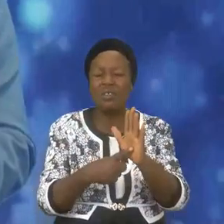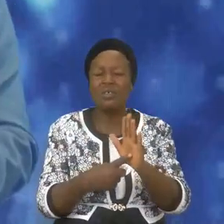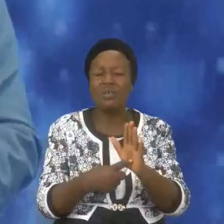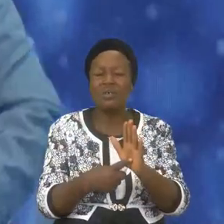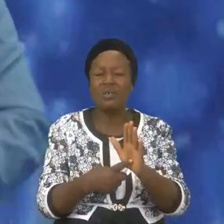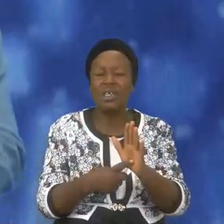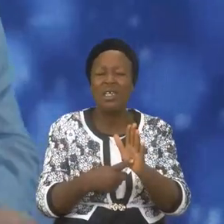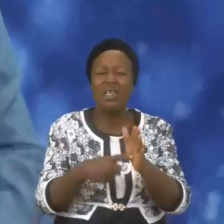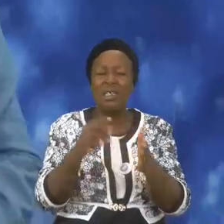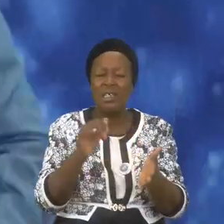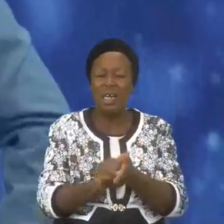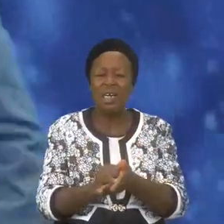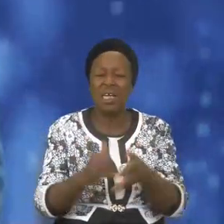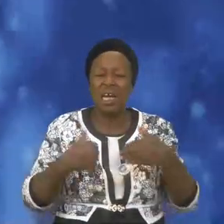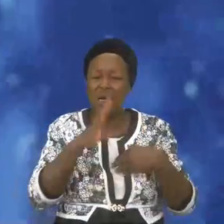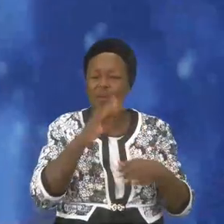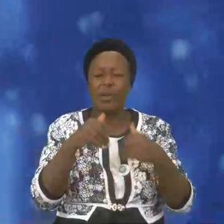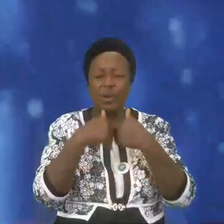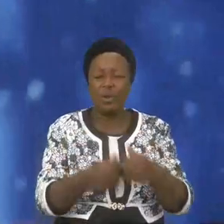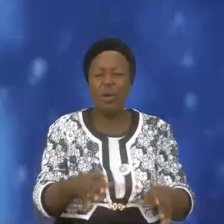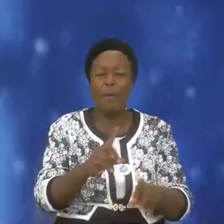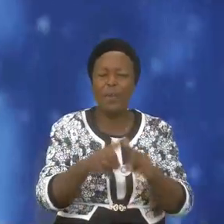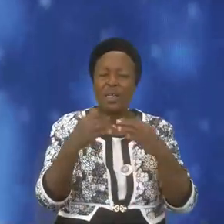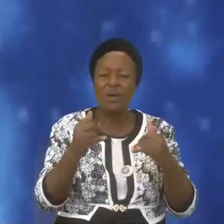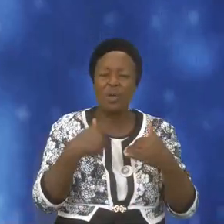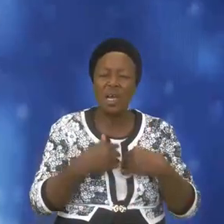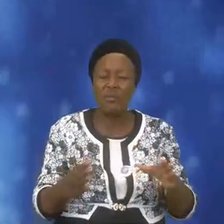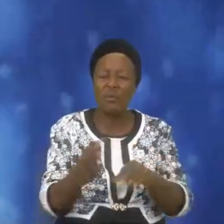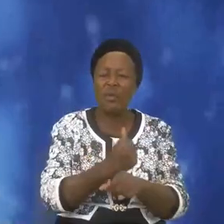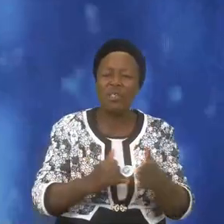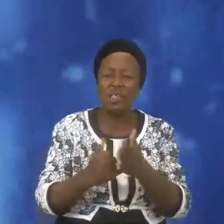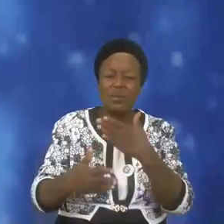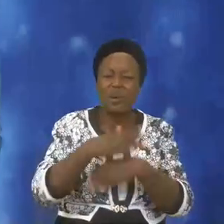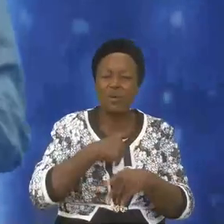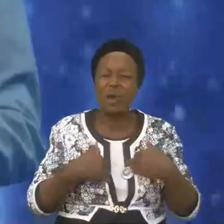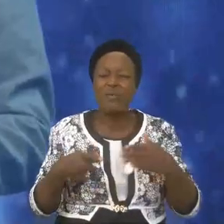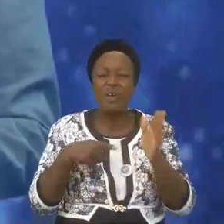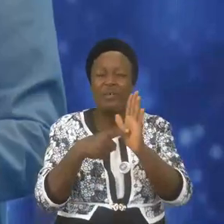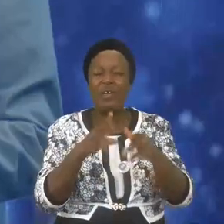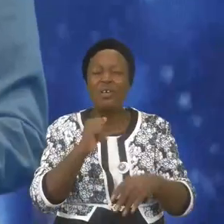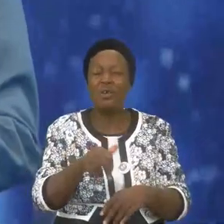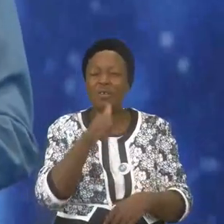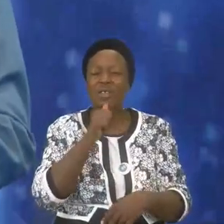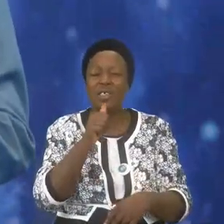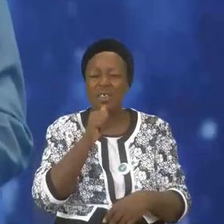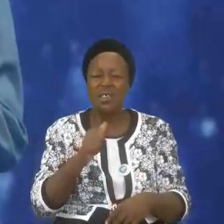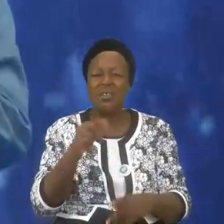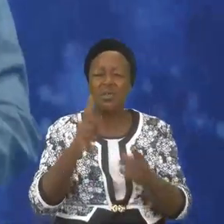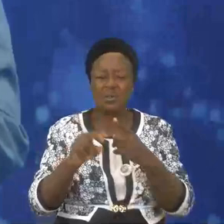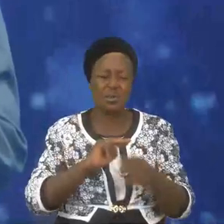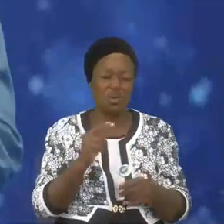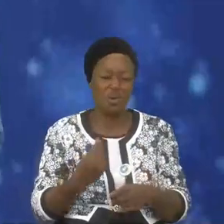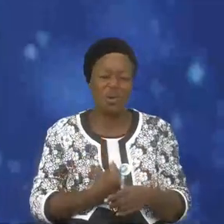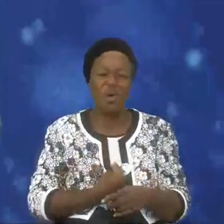révélation que nous étions perdus. Maintenant, nous avons retrouvé, tu as révélé les